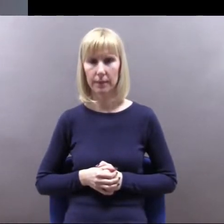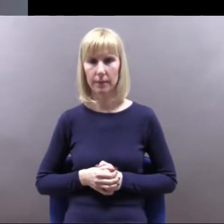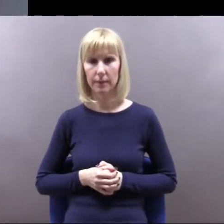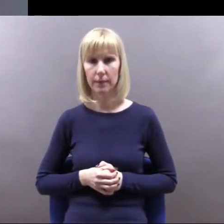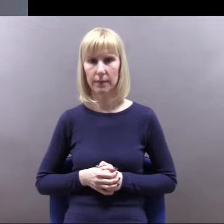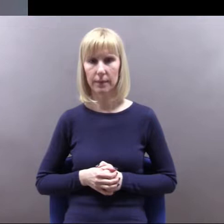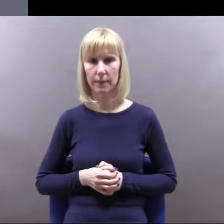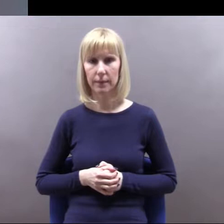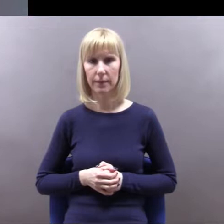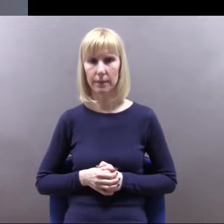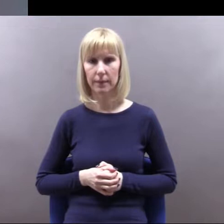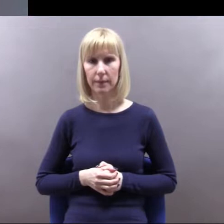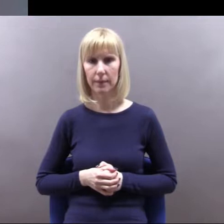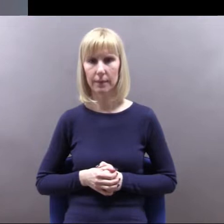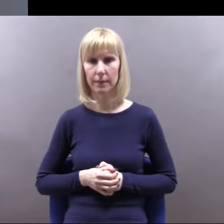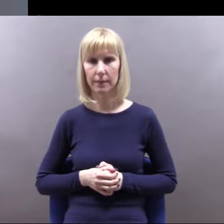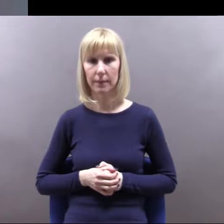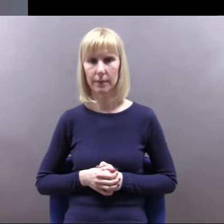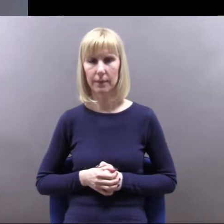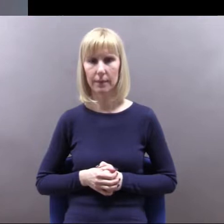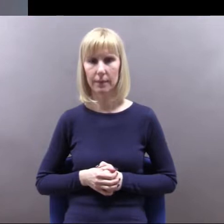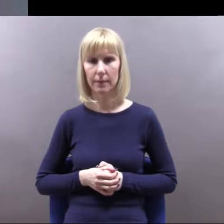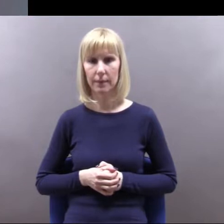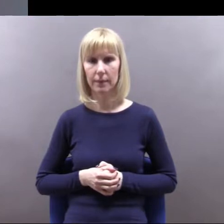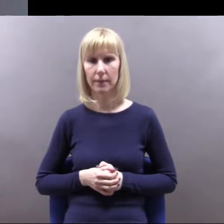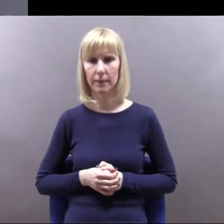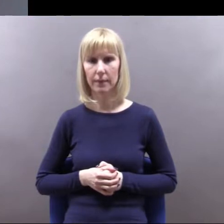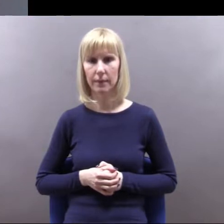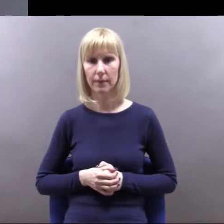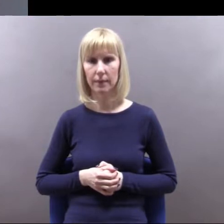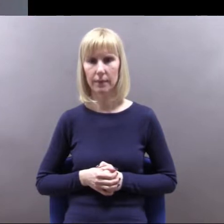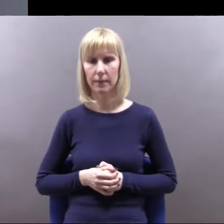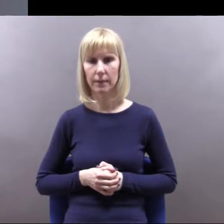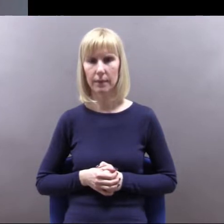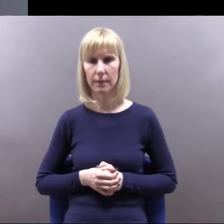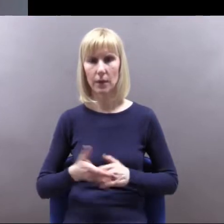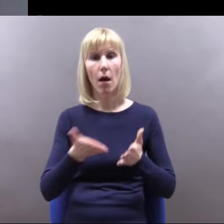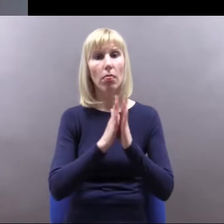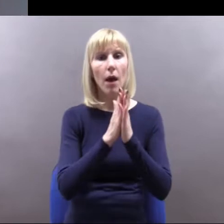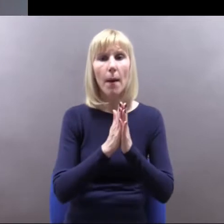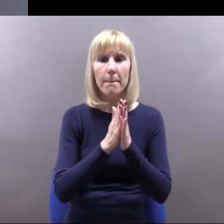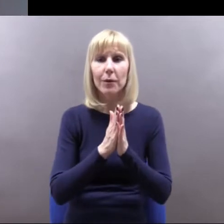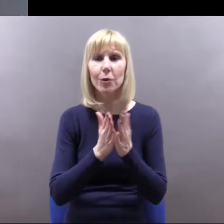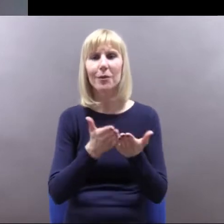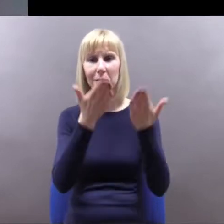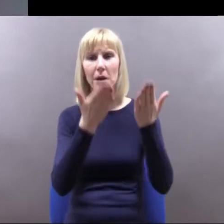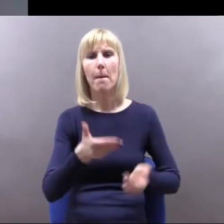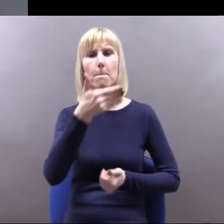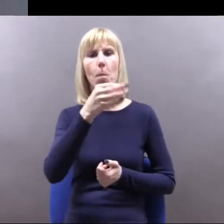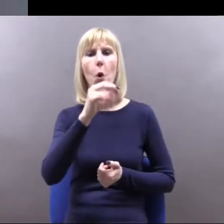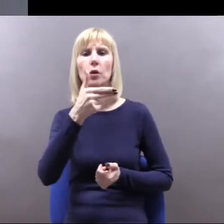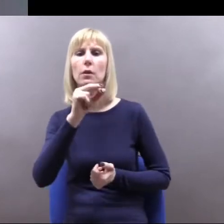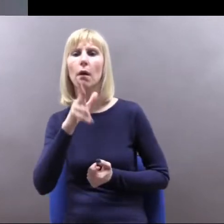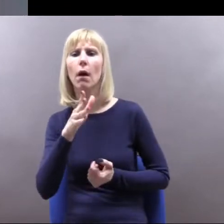do powiedzenia, no wtedy będziemy mogli zakończyć. Na początek jeszcze poproszę